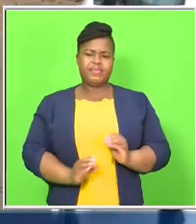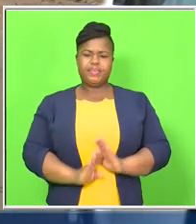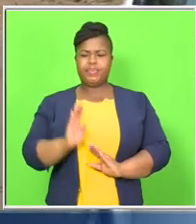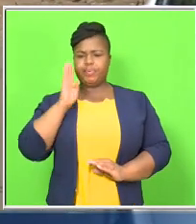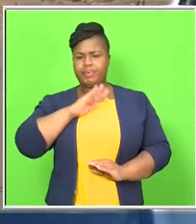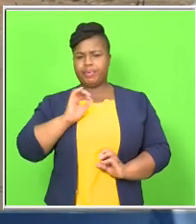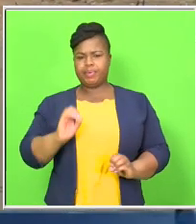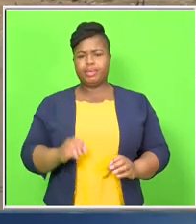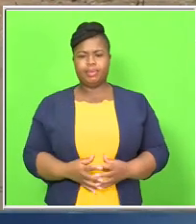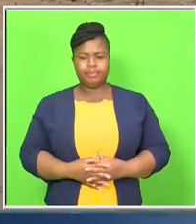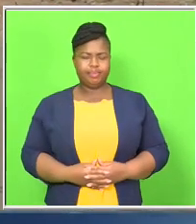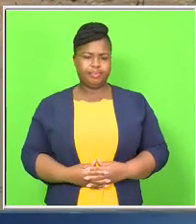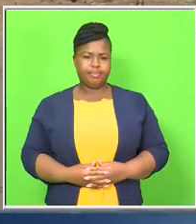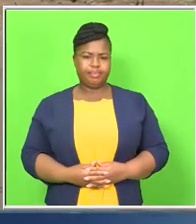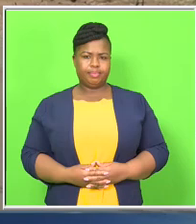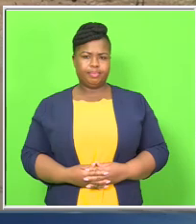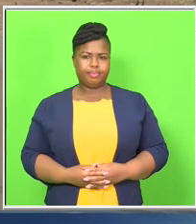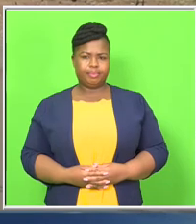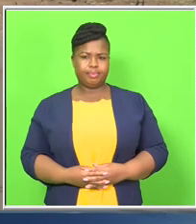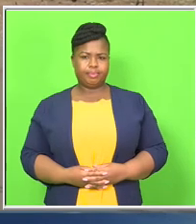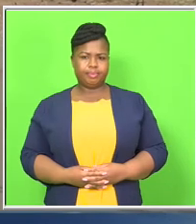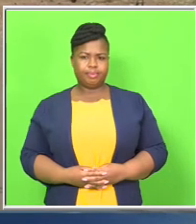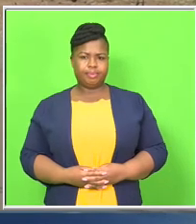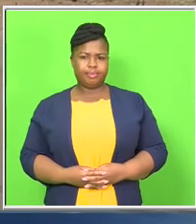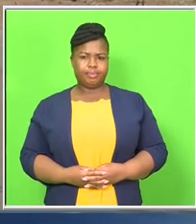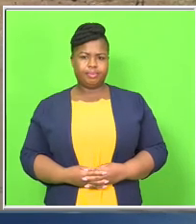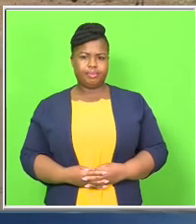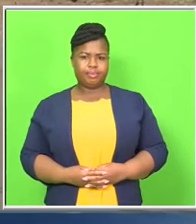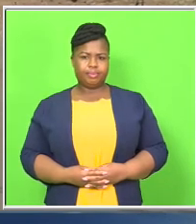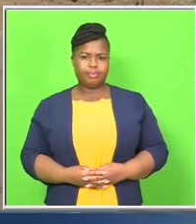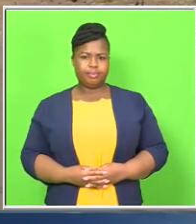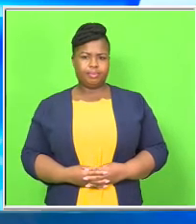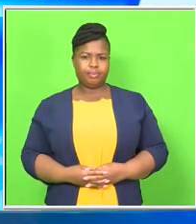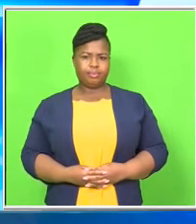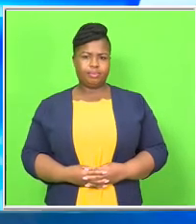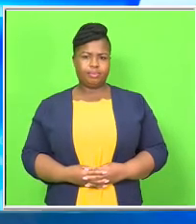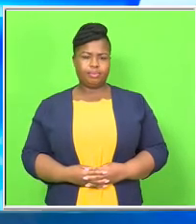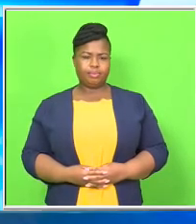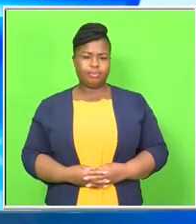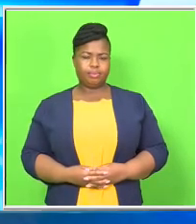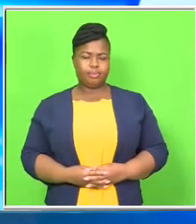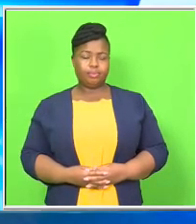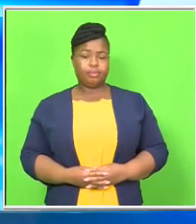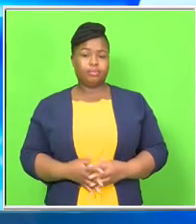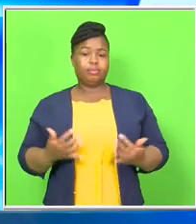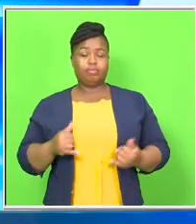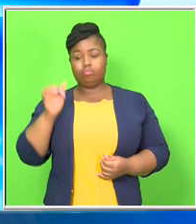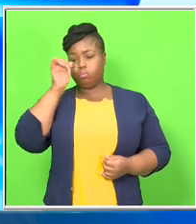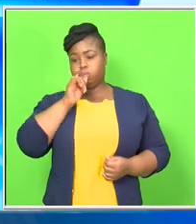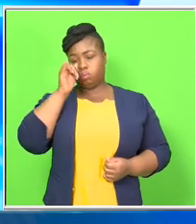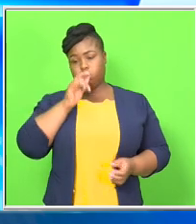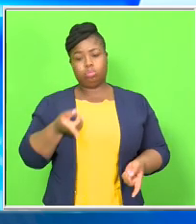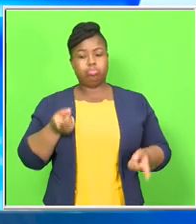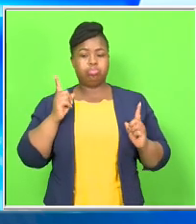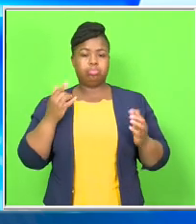kuinda abaza swetu tv ndigo nubza balazo mtuka eclipse bride Jago kubikebe nku bloku